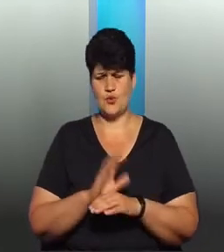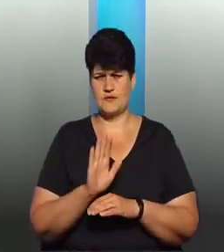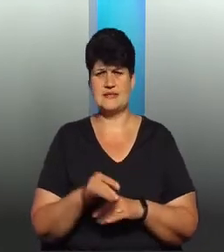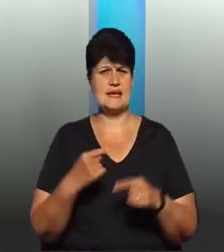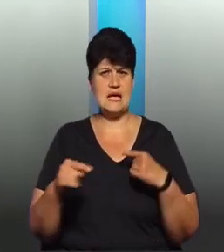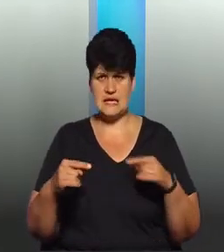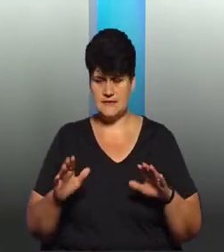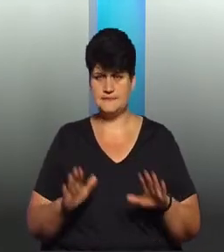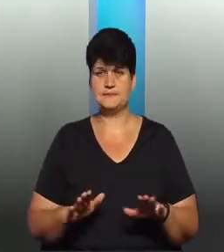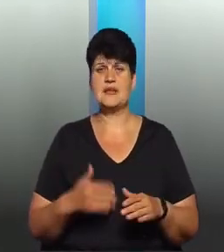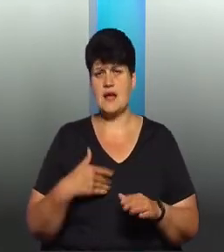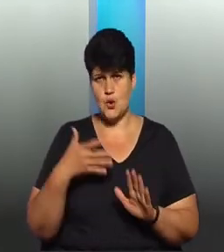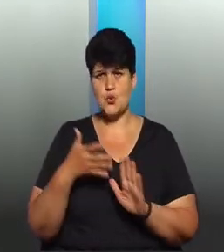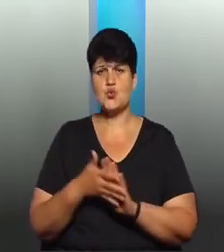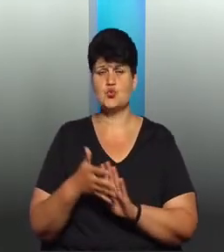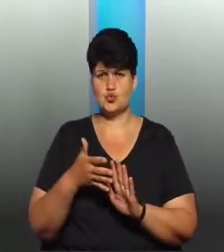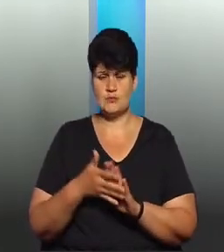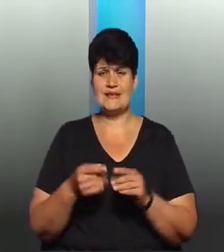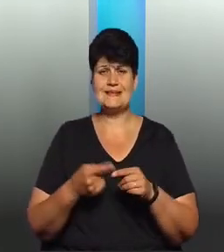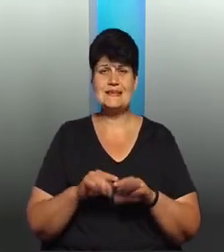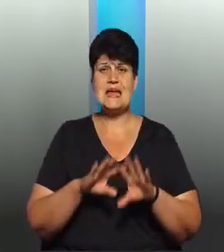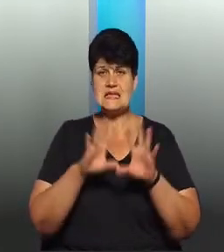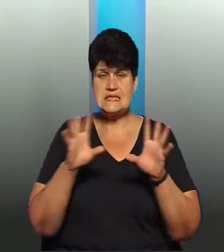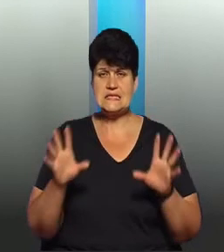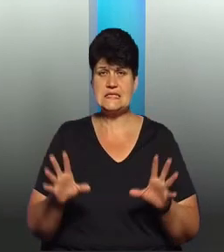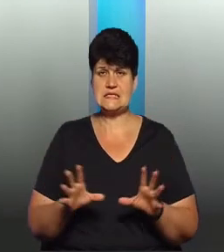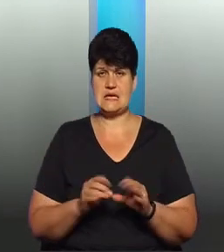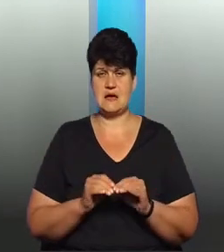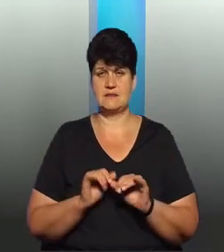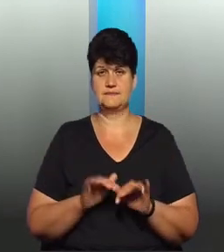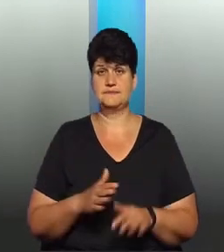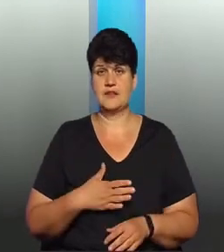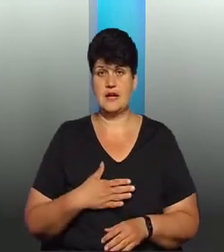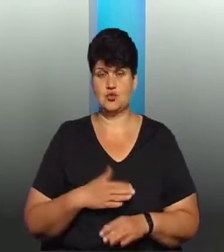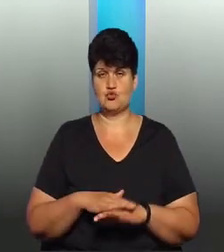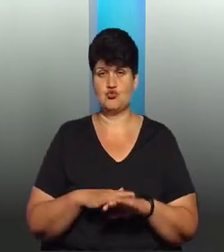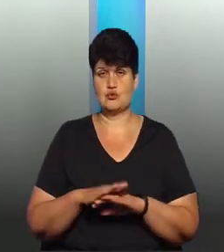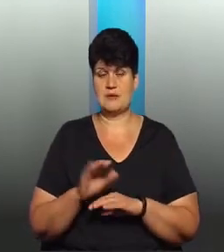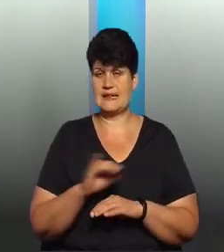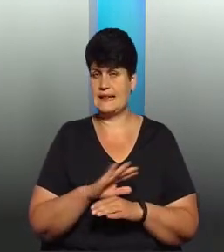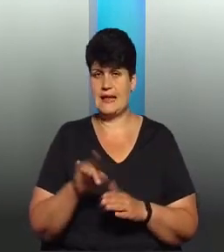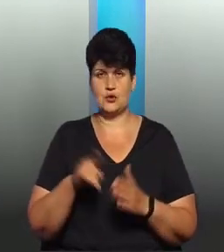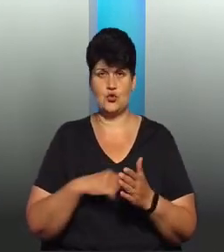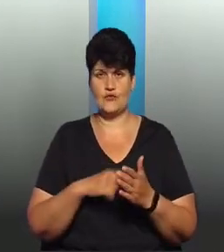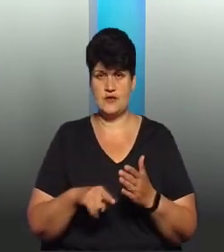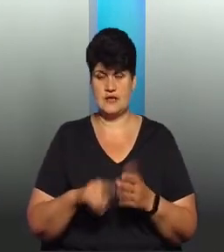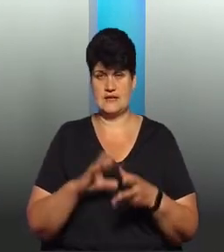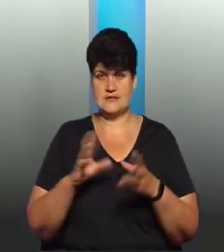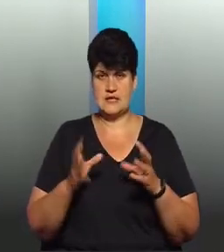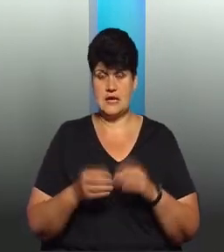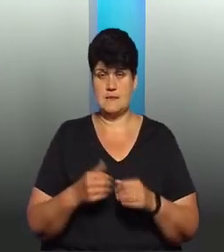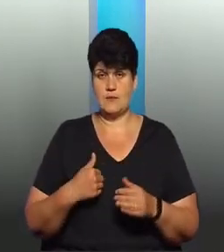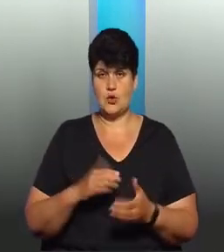розумію, це загальна така тенденція у нашому суспільстві, недовіра до вакцинації загалом. І серед моїх знайомих є люди, які